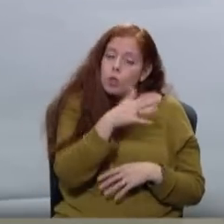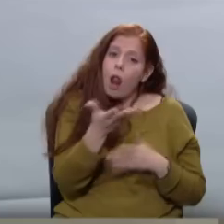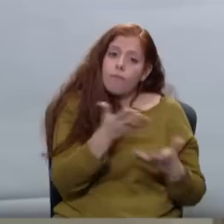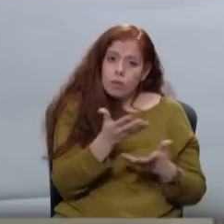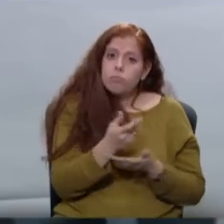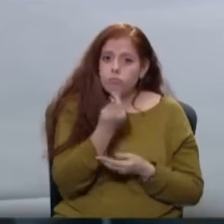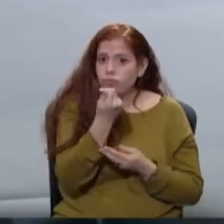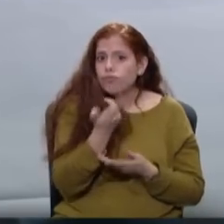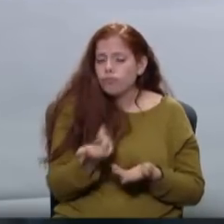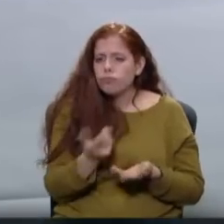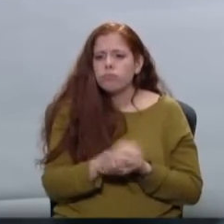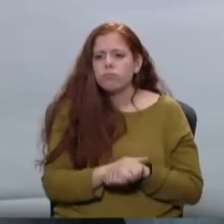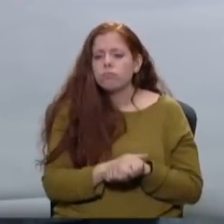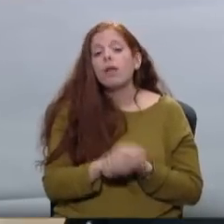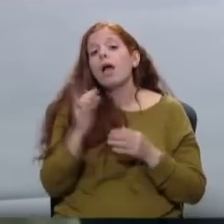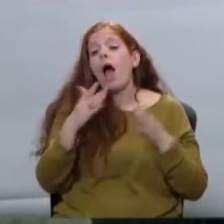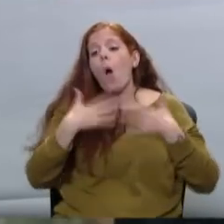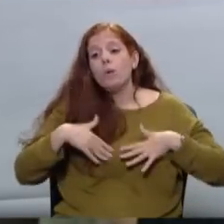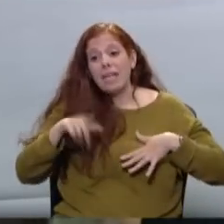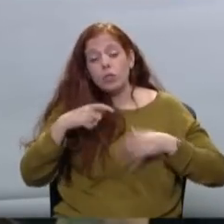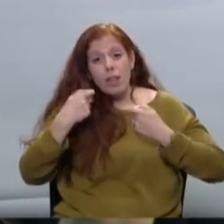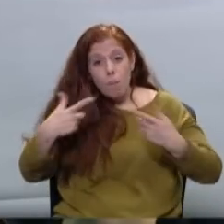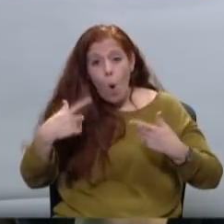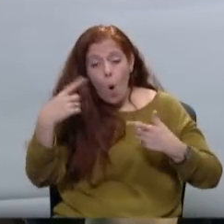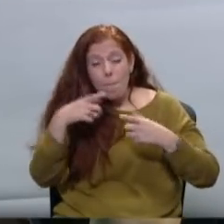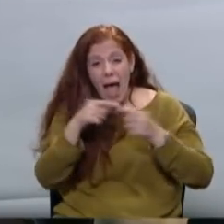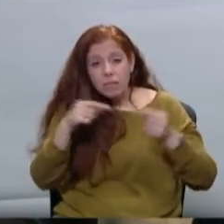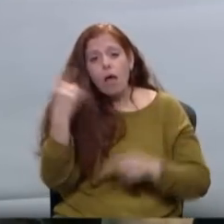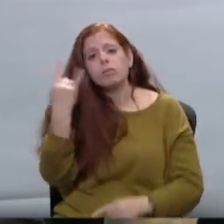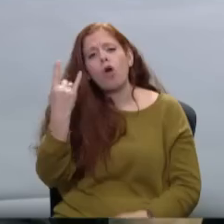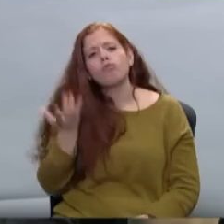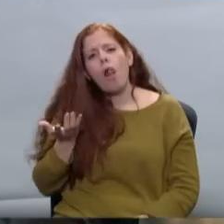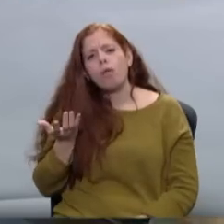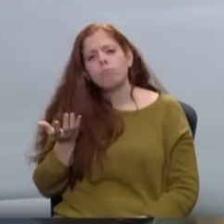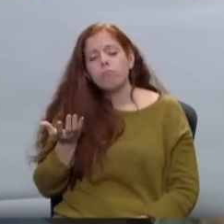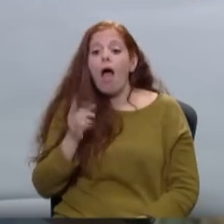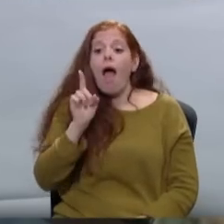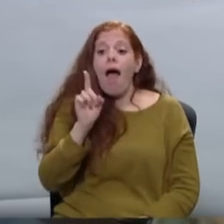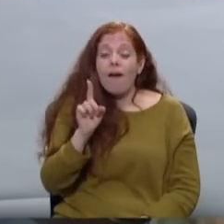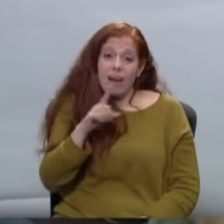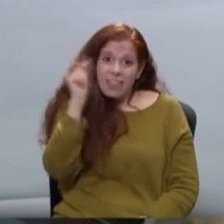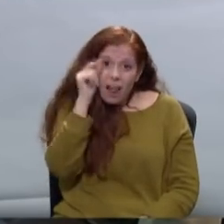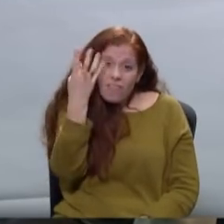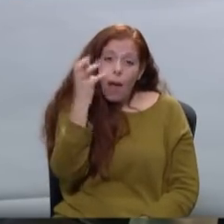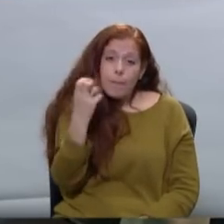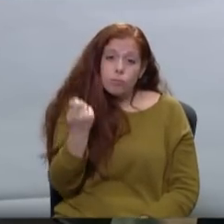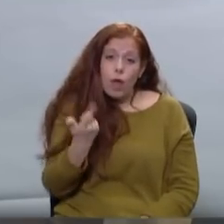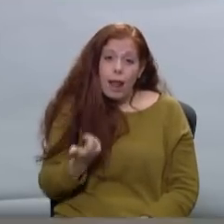1,500, ומי שעובד בישראל? אולי 5,000. אולי החולצה הזאת אתה תמכור אותה בעזה ב10 שקלים. 10 שקלים. אבל בתל אביב זה 40 שקל.